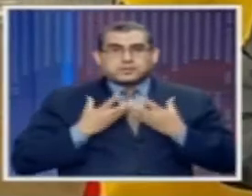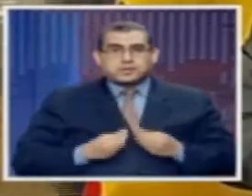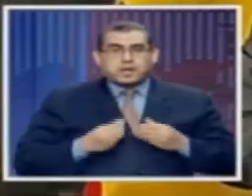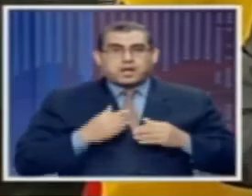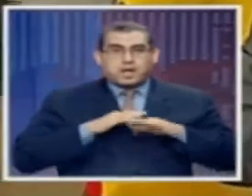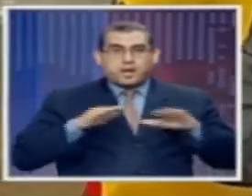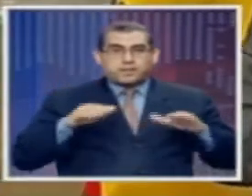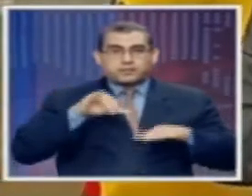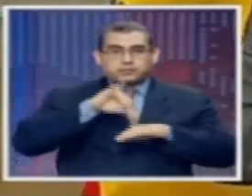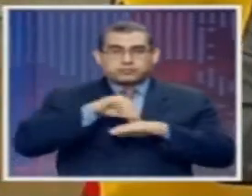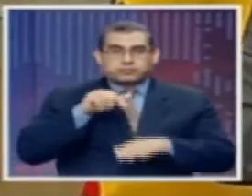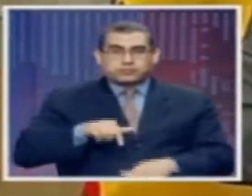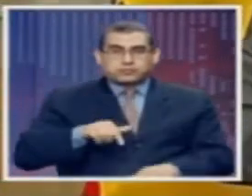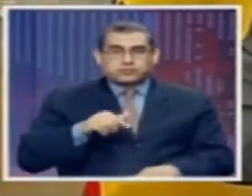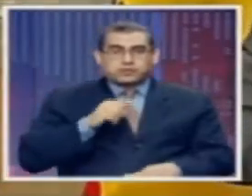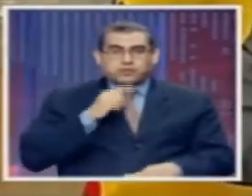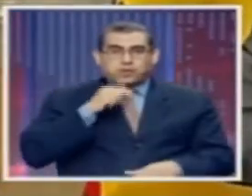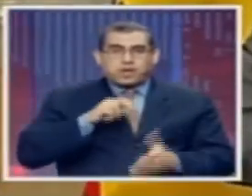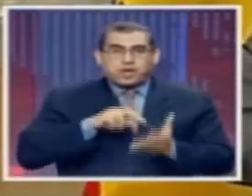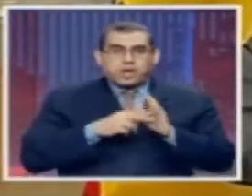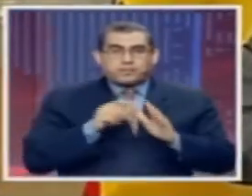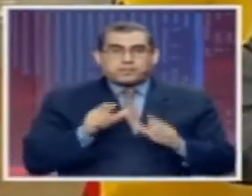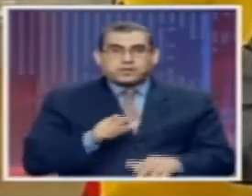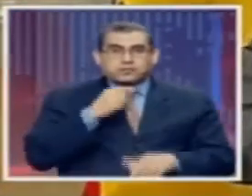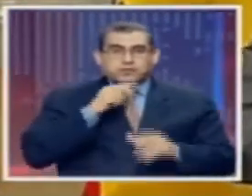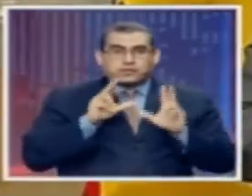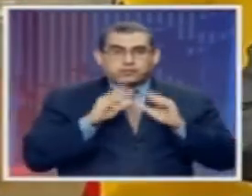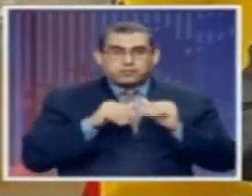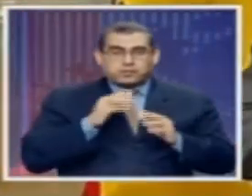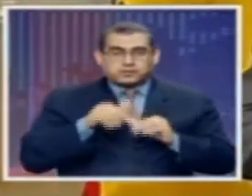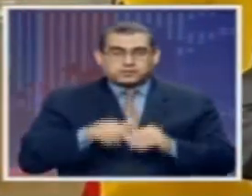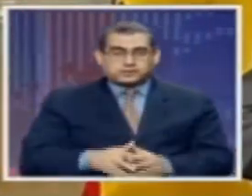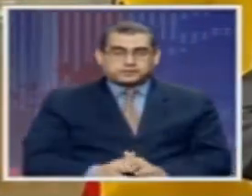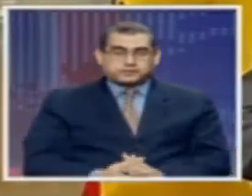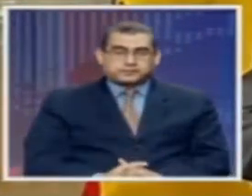في تلك المنطقة. من قصر التحرير، شريف رضوان، التلفزيون المصري.